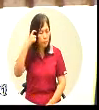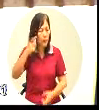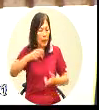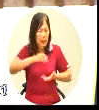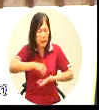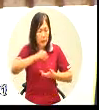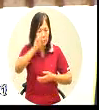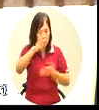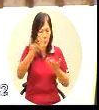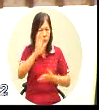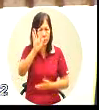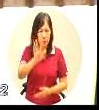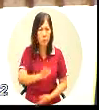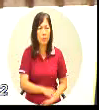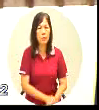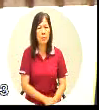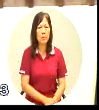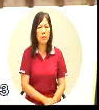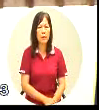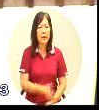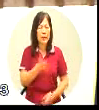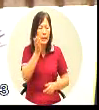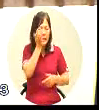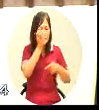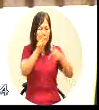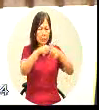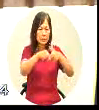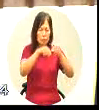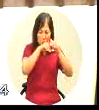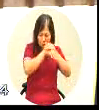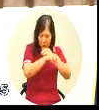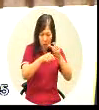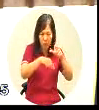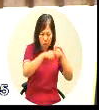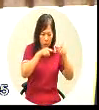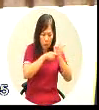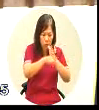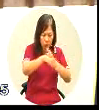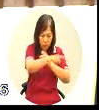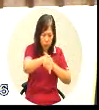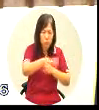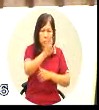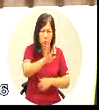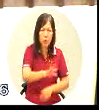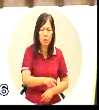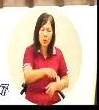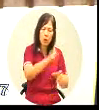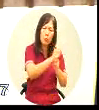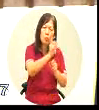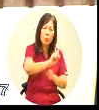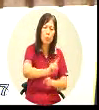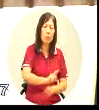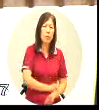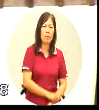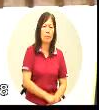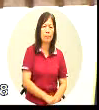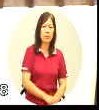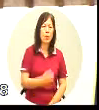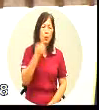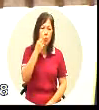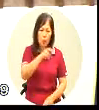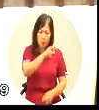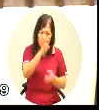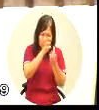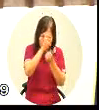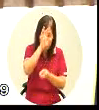我刚刚讲这里有一个石化的这个除草的一个专区，那他要干嘛？各位如果仔细看